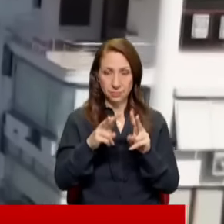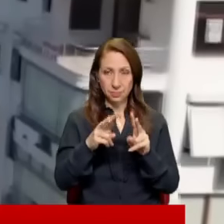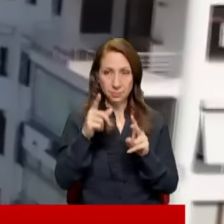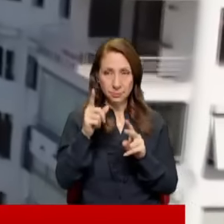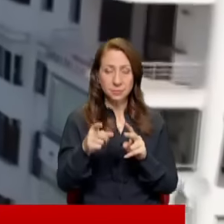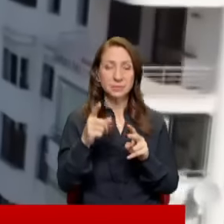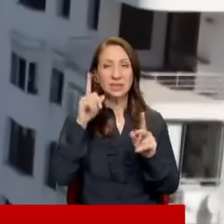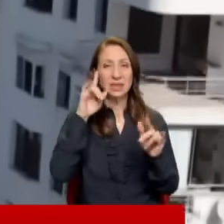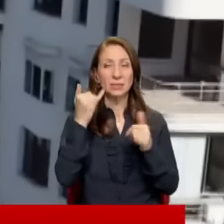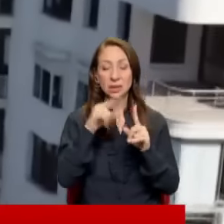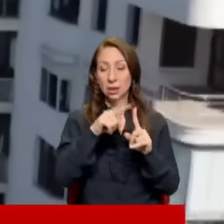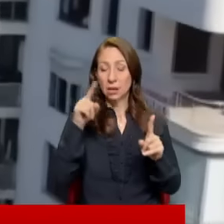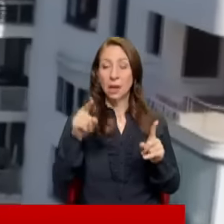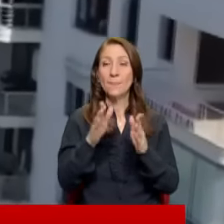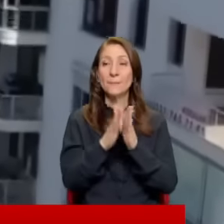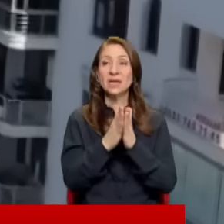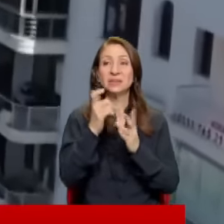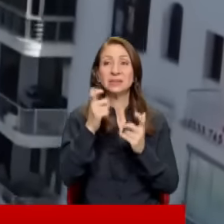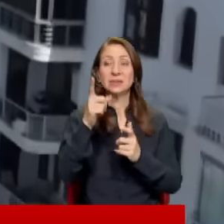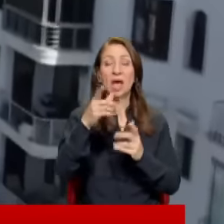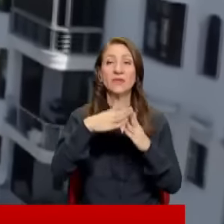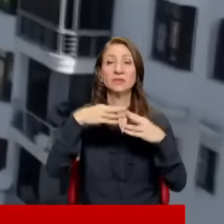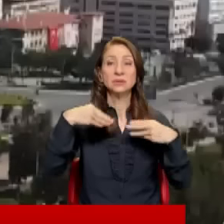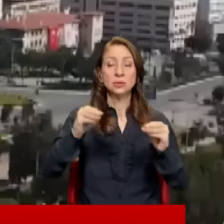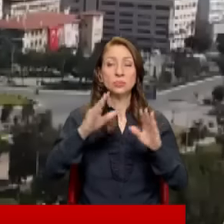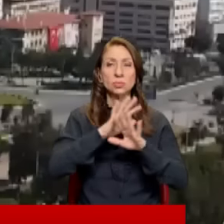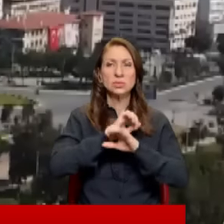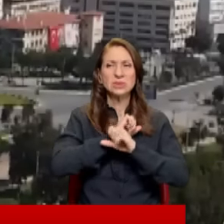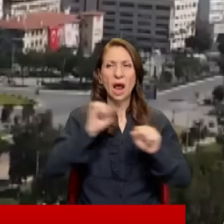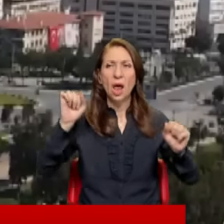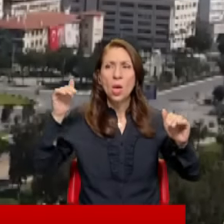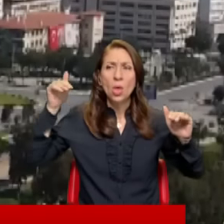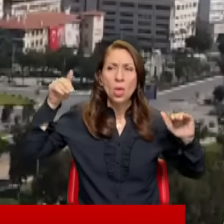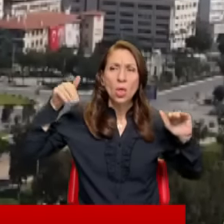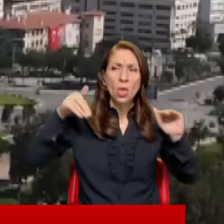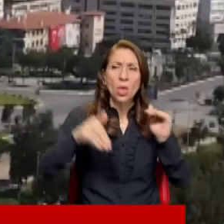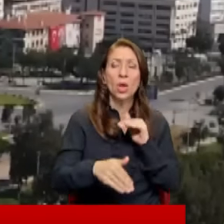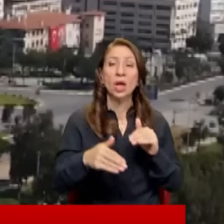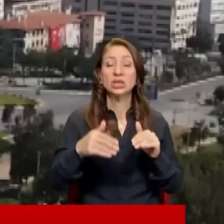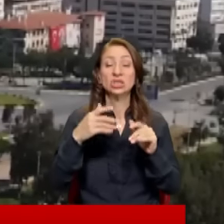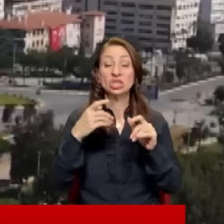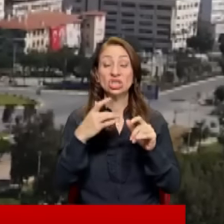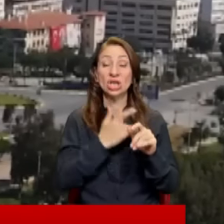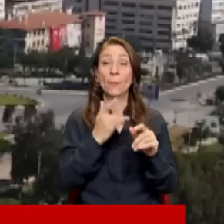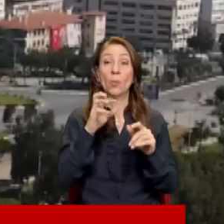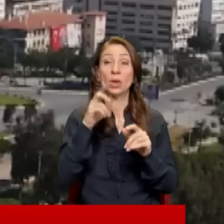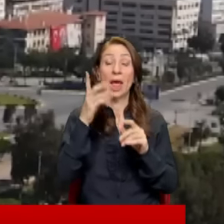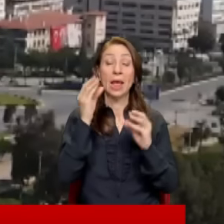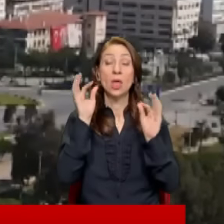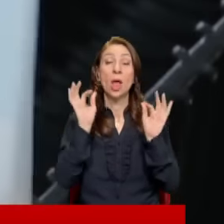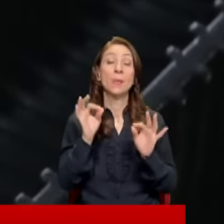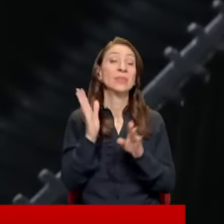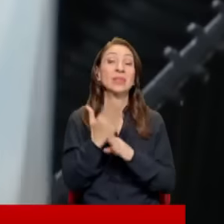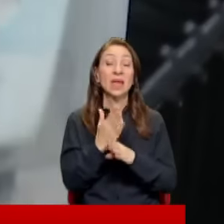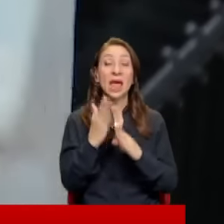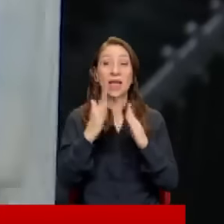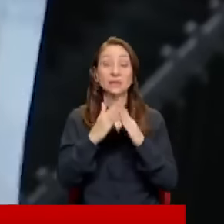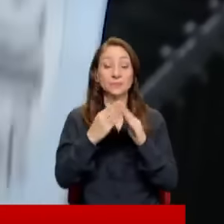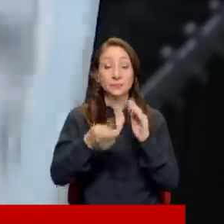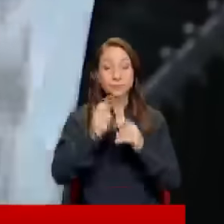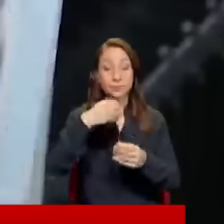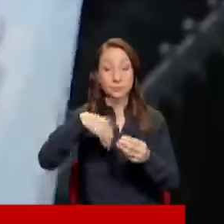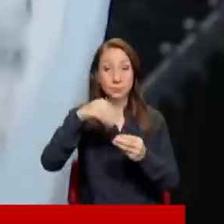Canpolat yılbaşından bu yana Mersin'de konut satışlarında büyük düşüş yaşandığını söyledi Can Polat'a göre bu düşüşün en önemli sebebi konut